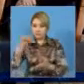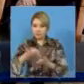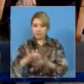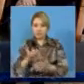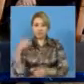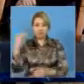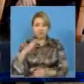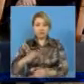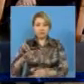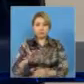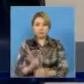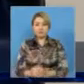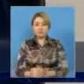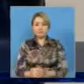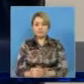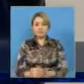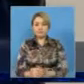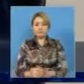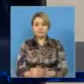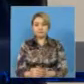в Актюбинской области.